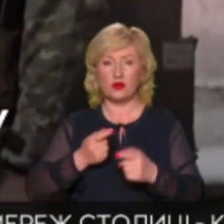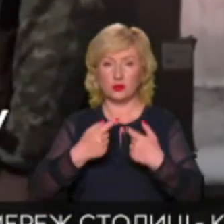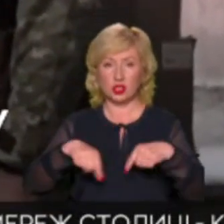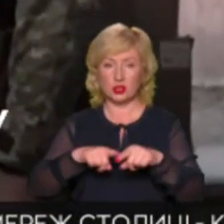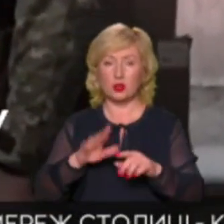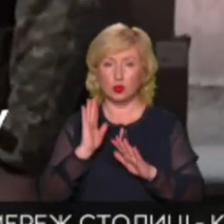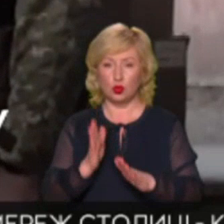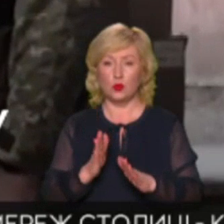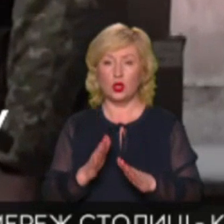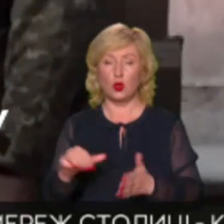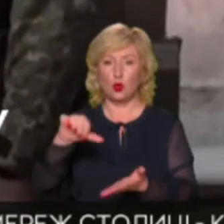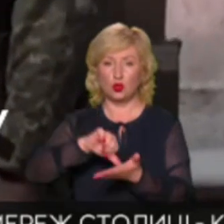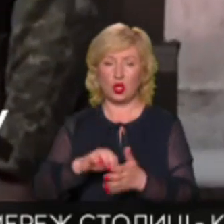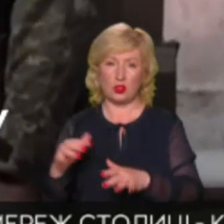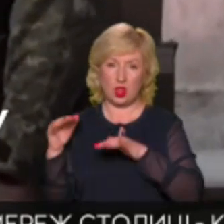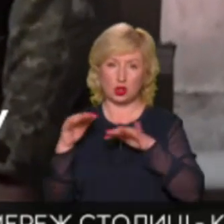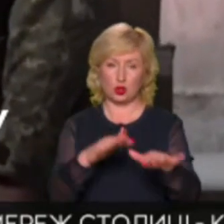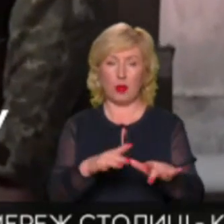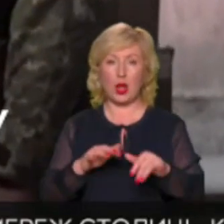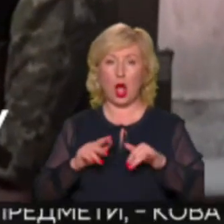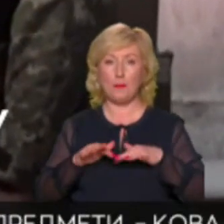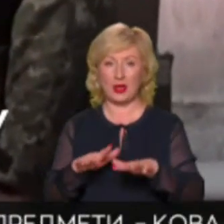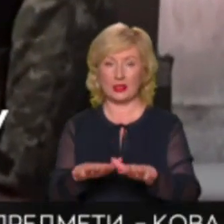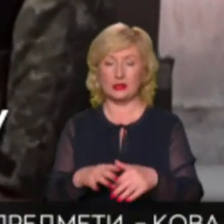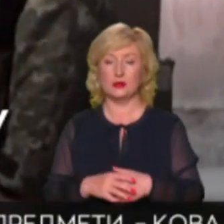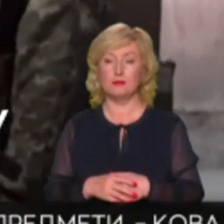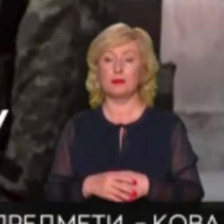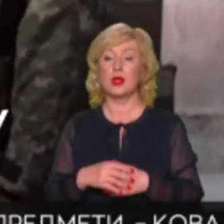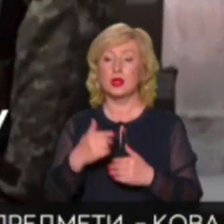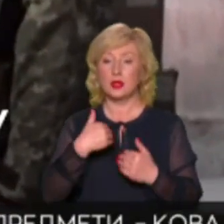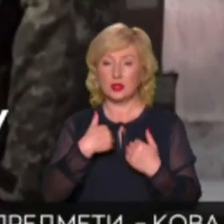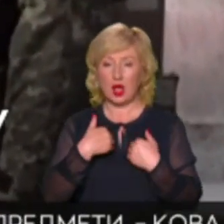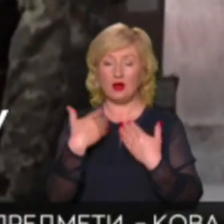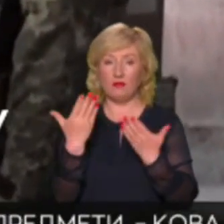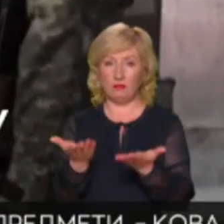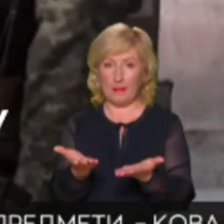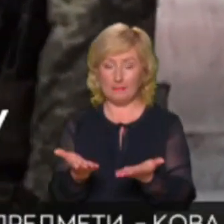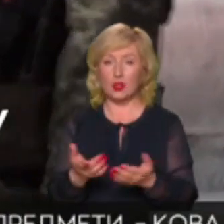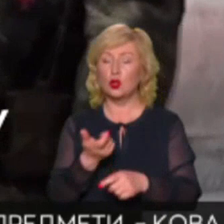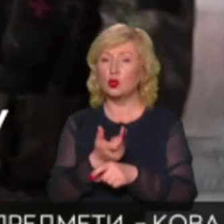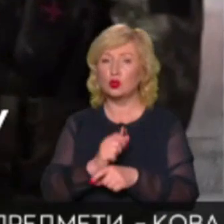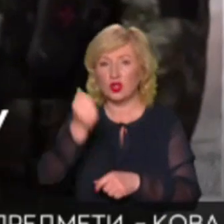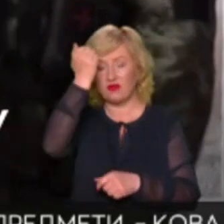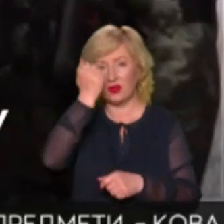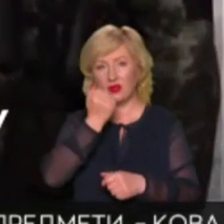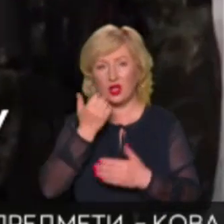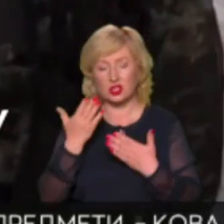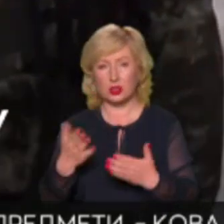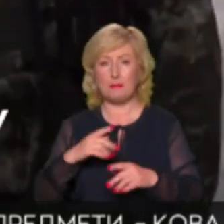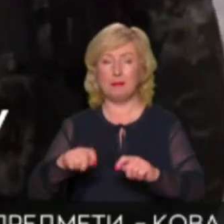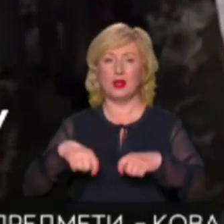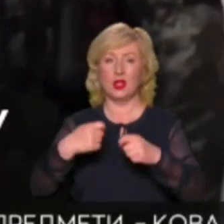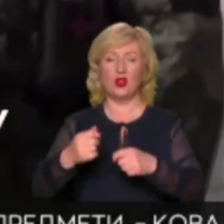брати участь в наступальній операції. Тому я вам дуже вдячний, я вам передаю